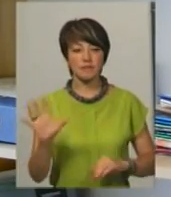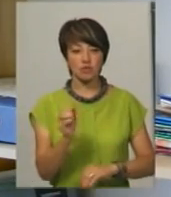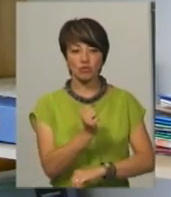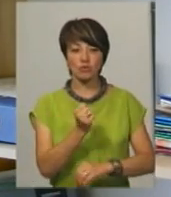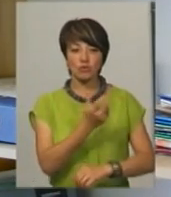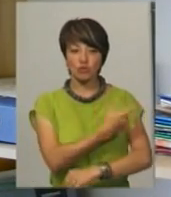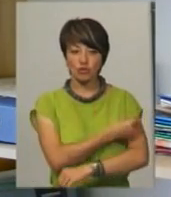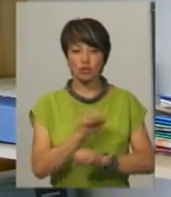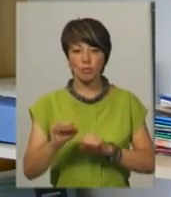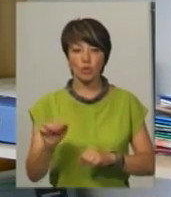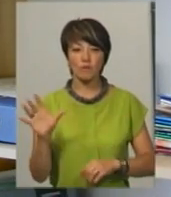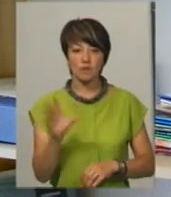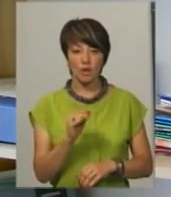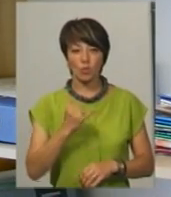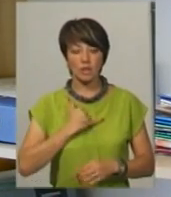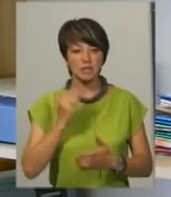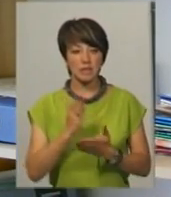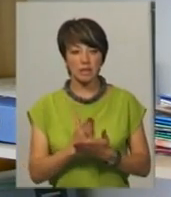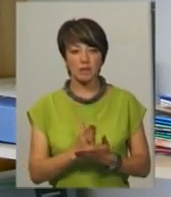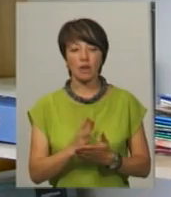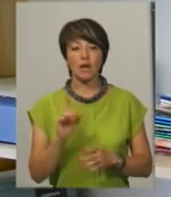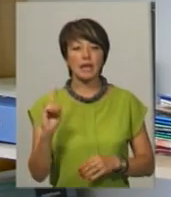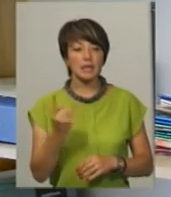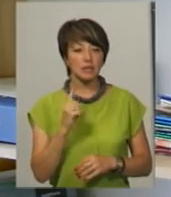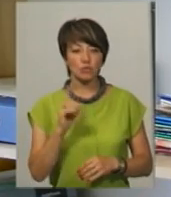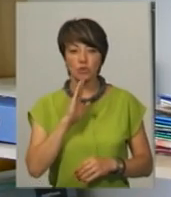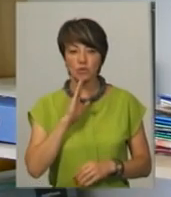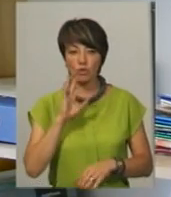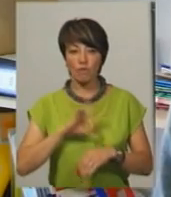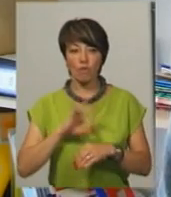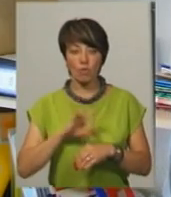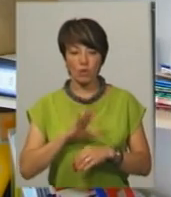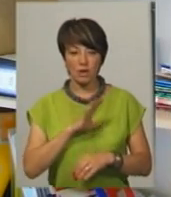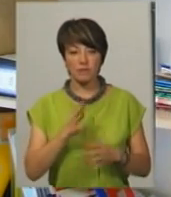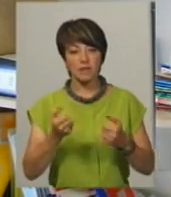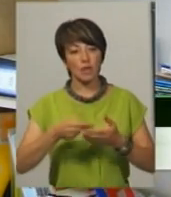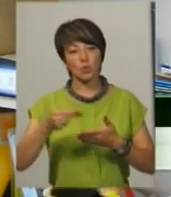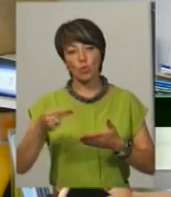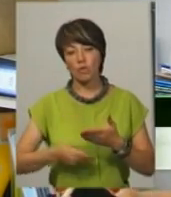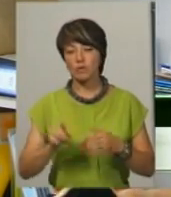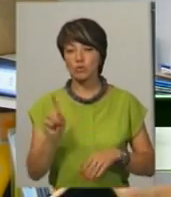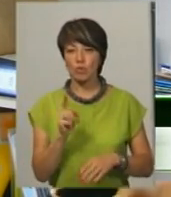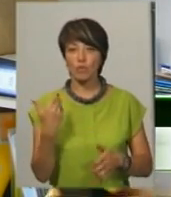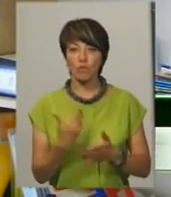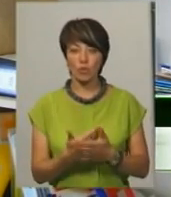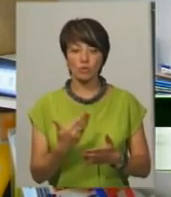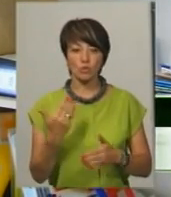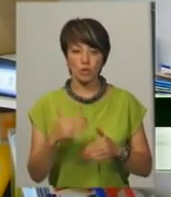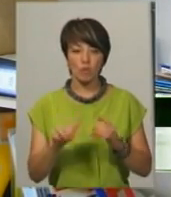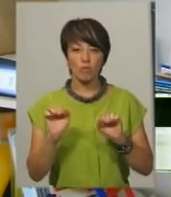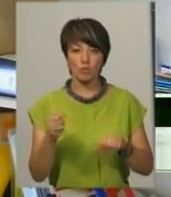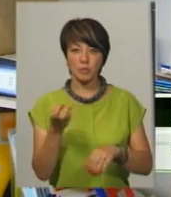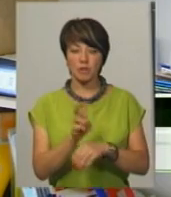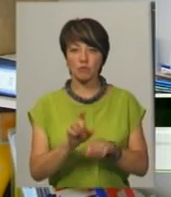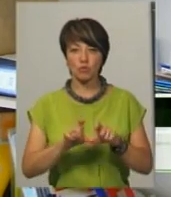нас повністю є, все ми робимо. Єдине, що в мене дівчинка хворіла. Взяли довідку, що от вже влада може йти в